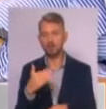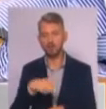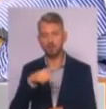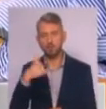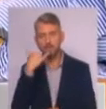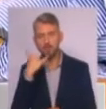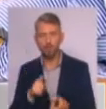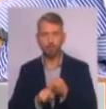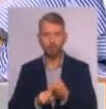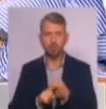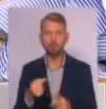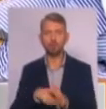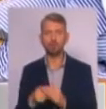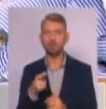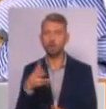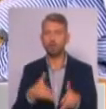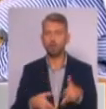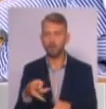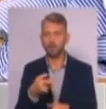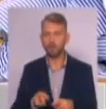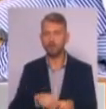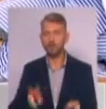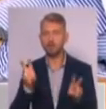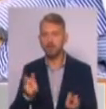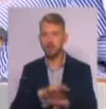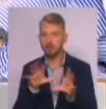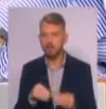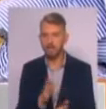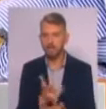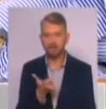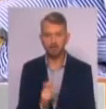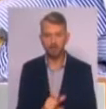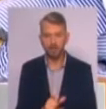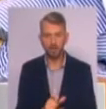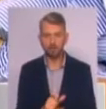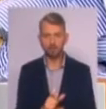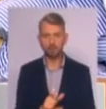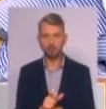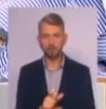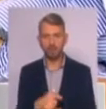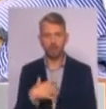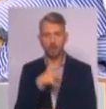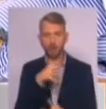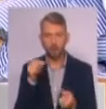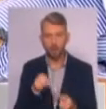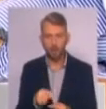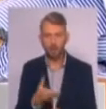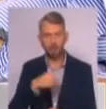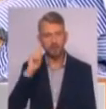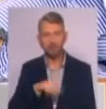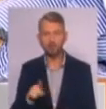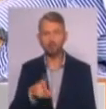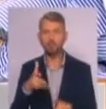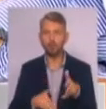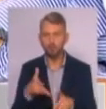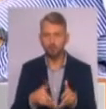ваші контакти, тому що для Оболонського району ця тематика взагалі є надзвичайно такою актуальною, тому що ми знаємо, що якраз в